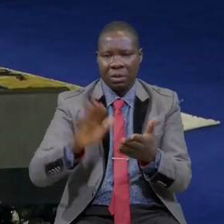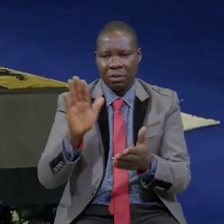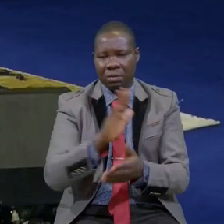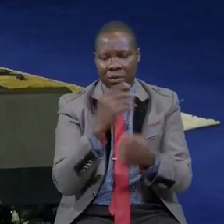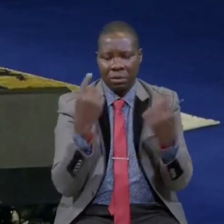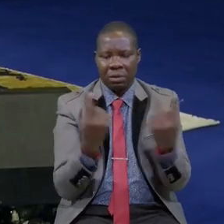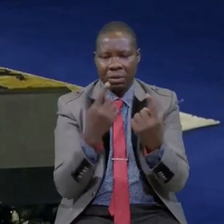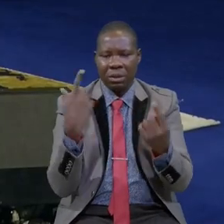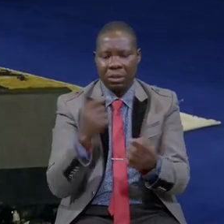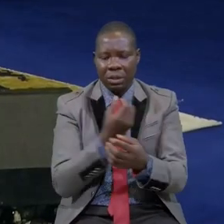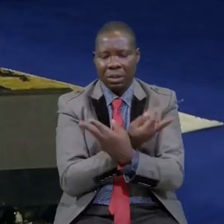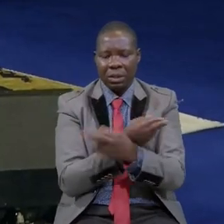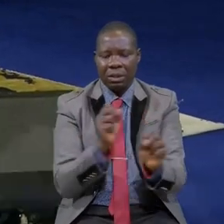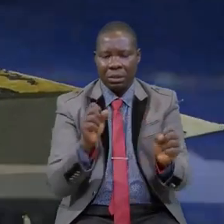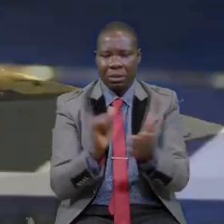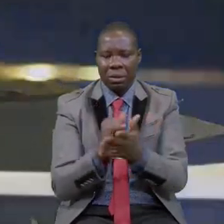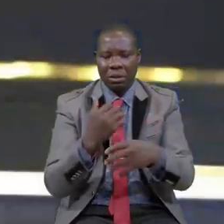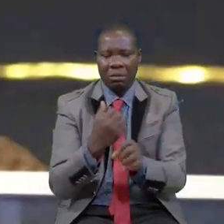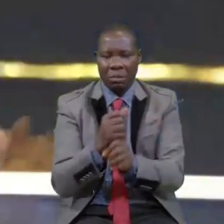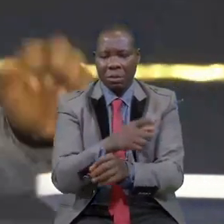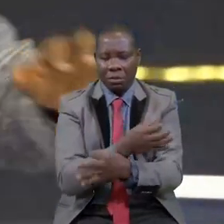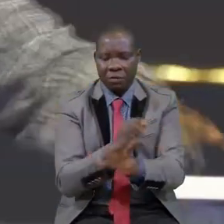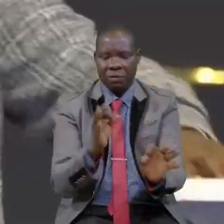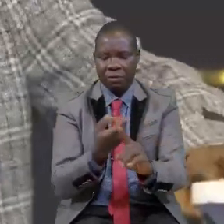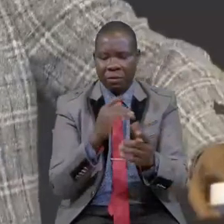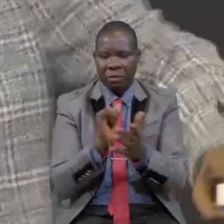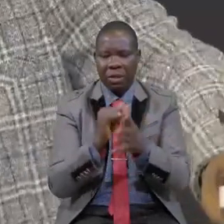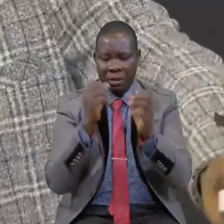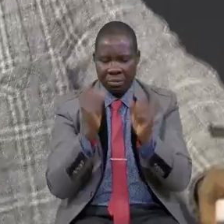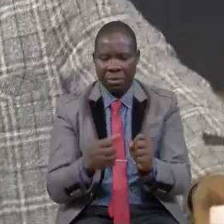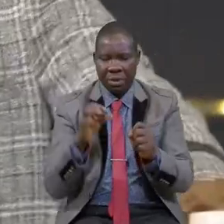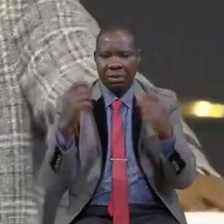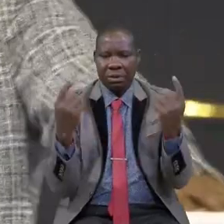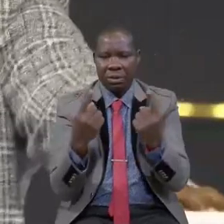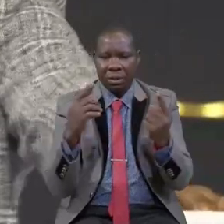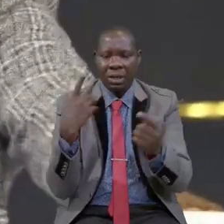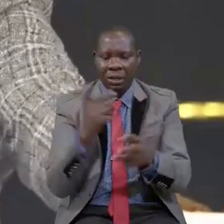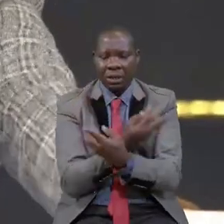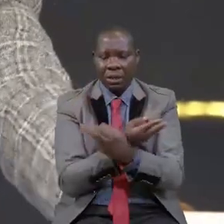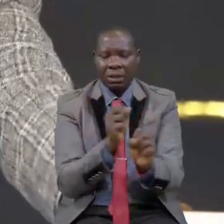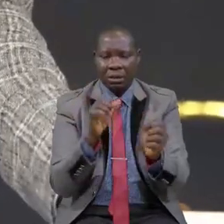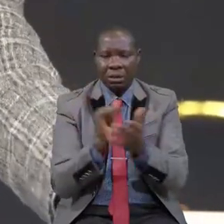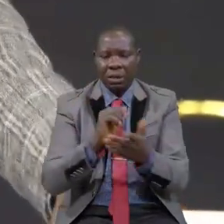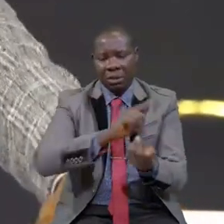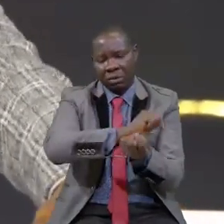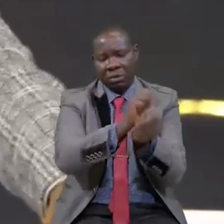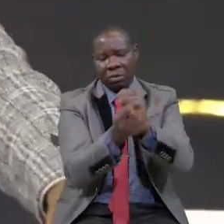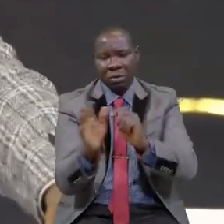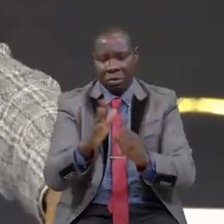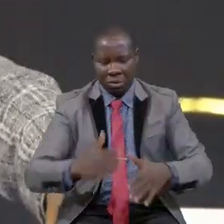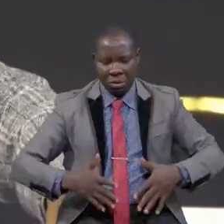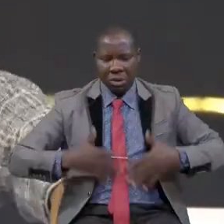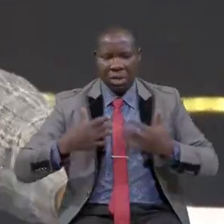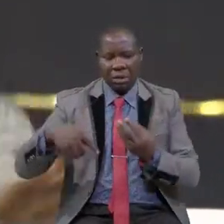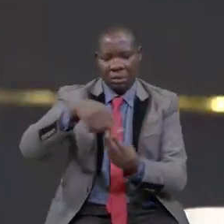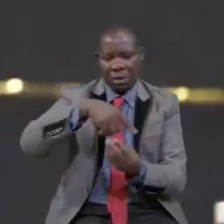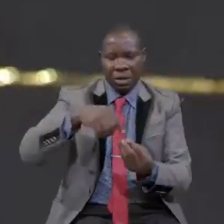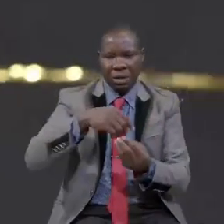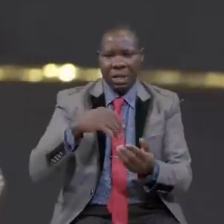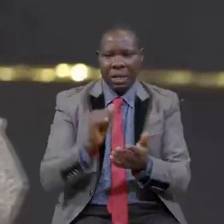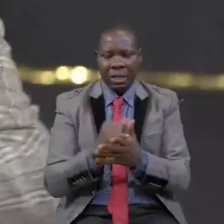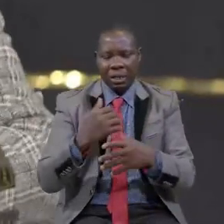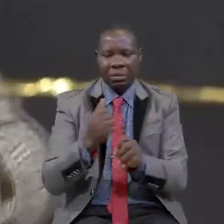qui t'affranchit de la puissance du péché. La rédemption qui transforme ta vie afin que tu puisses aller